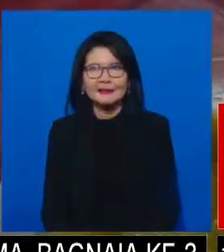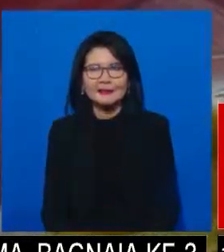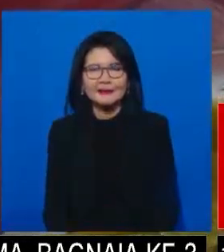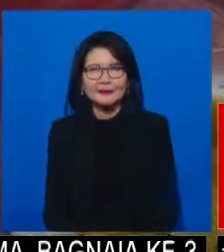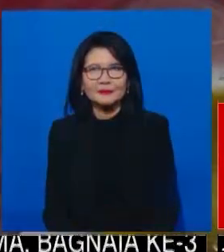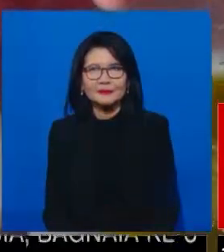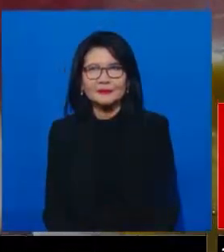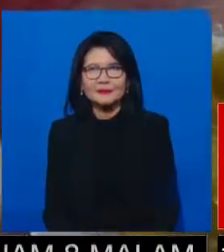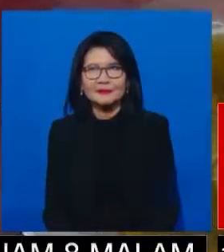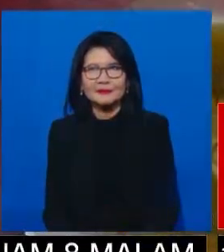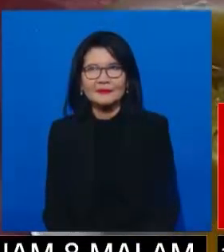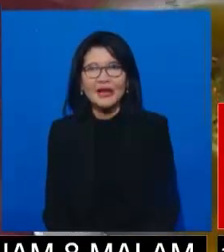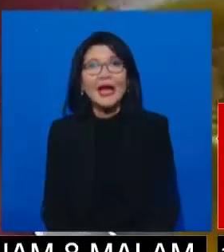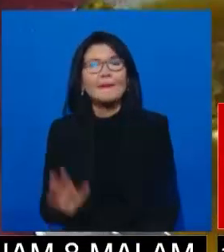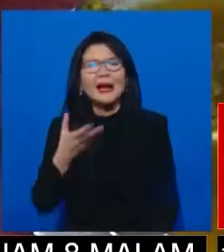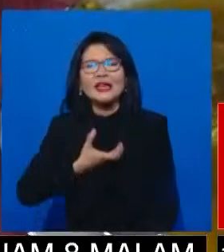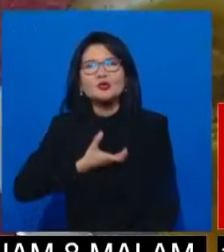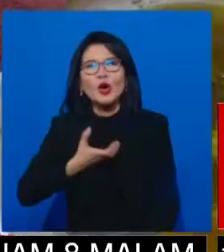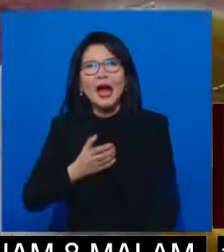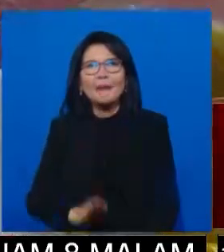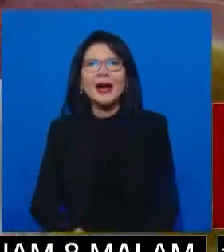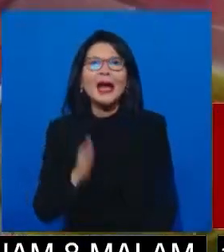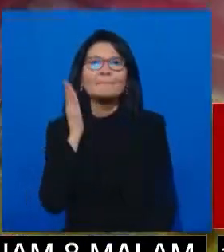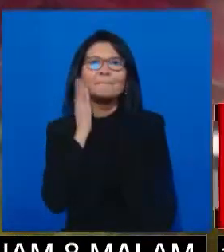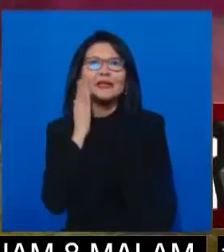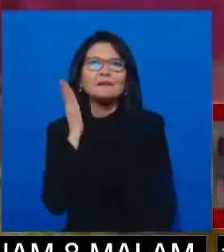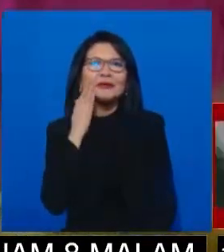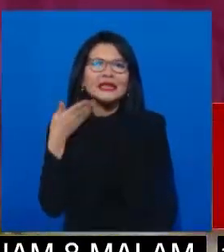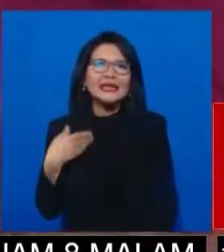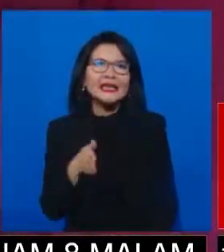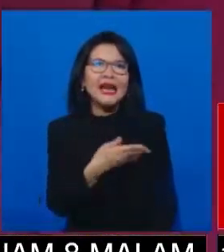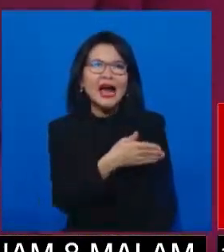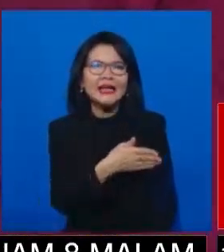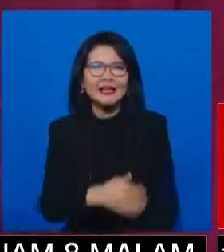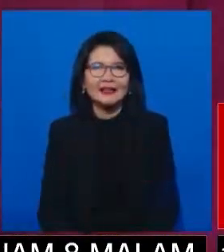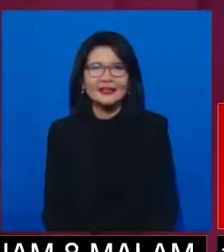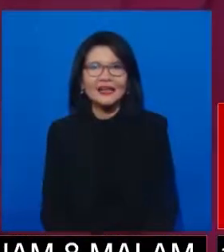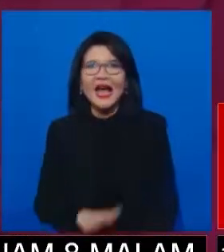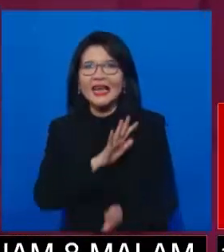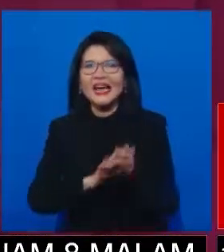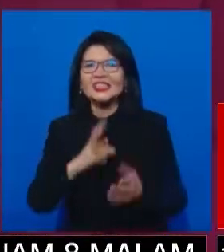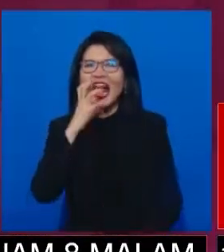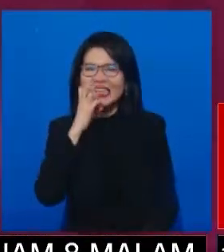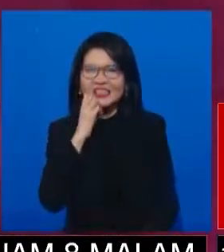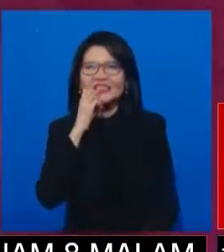Bismillahirrahmanirrahim. Bagian yang paling favorit itu adalah pipinya. Kita langsung gigit ya. Bismillah.